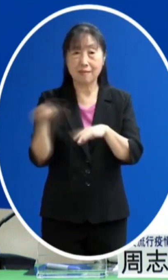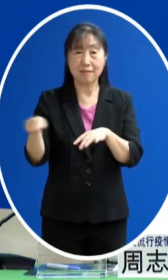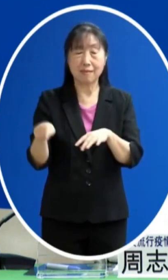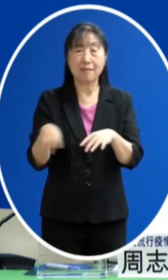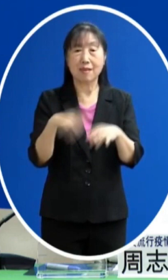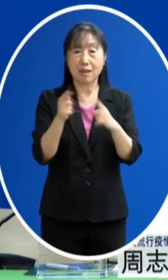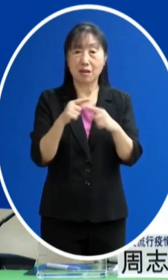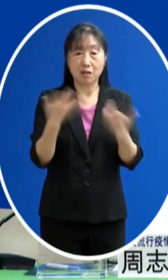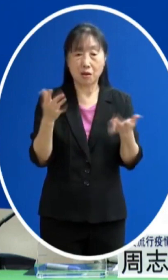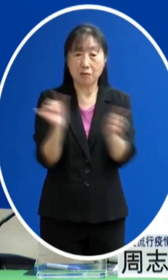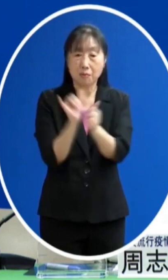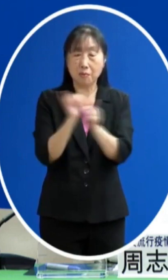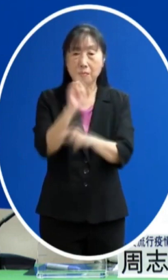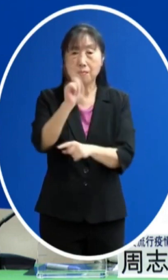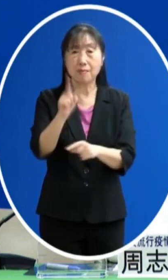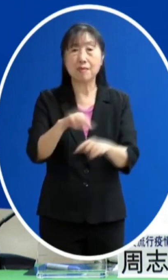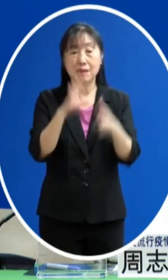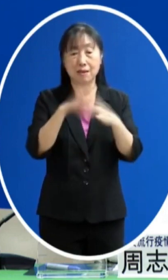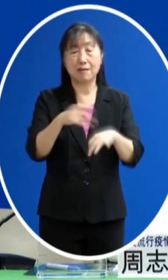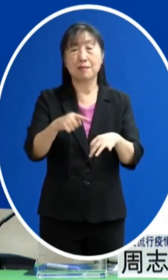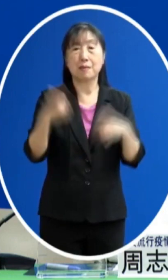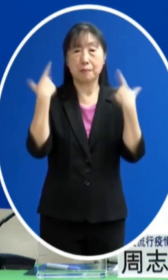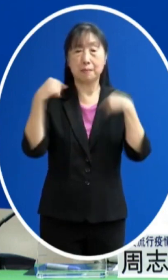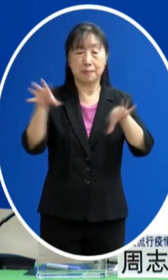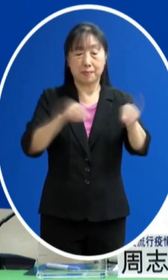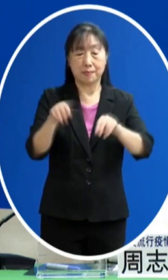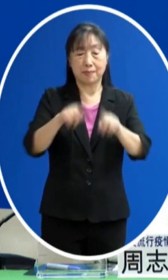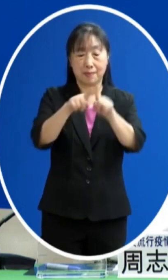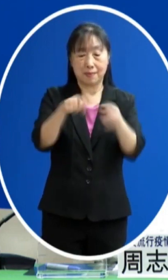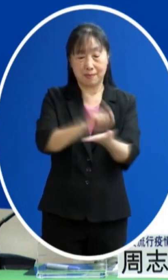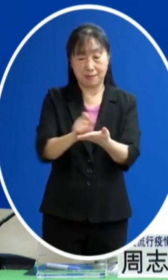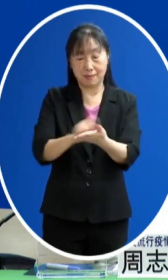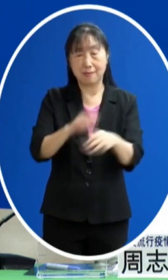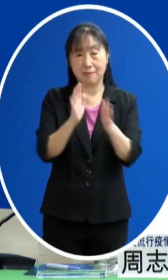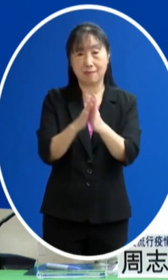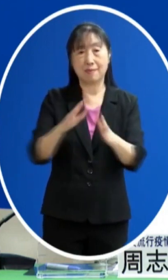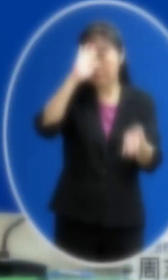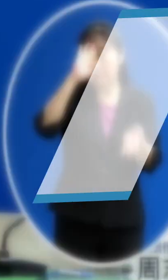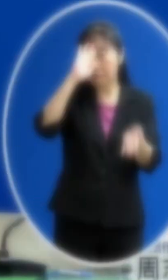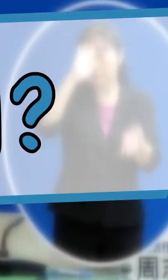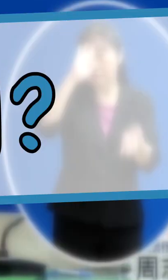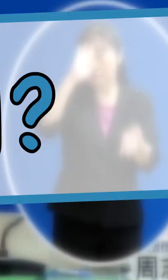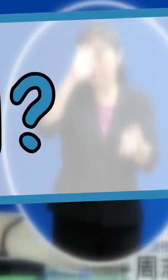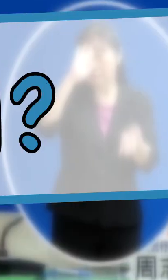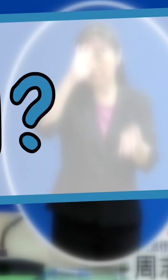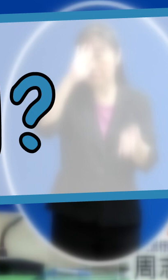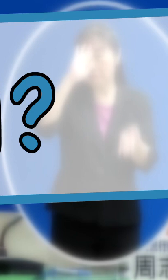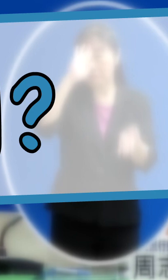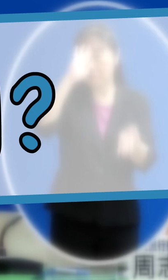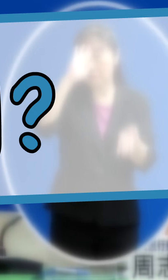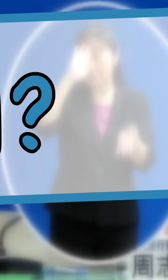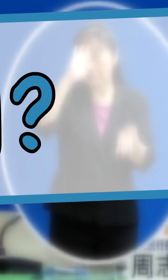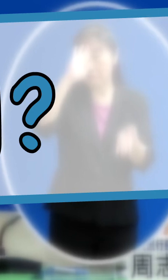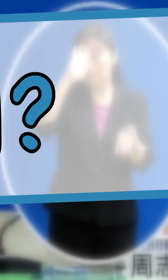分，省掉这些要填写很多文件跟填写或缴回的一些程序。